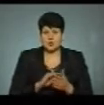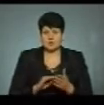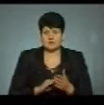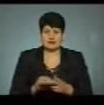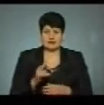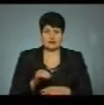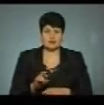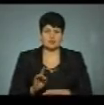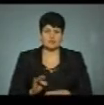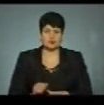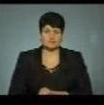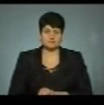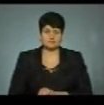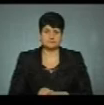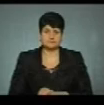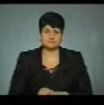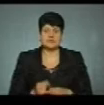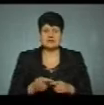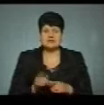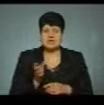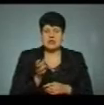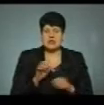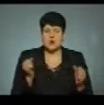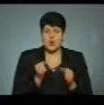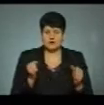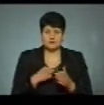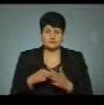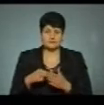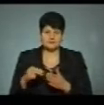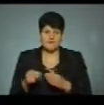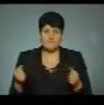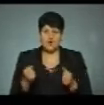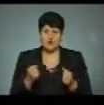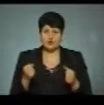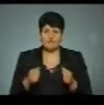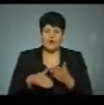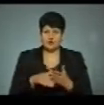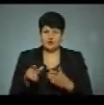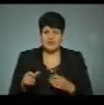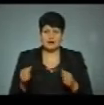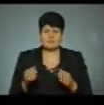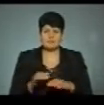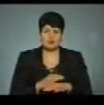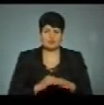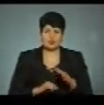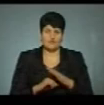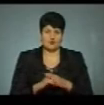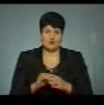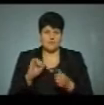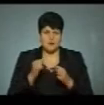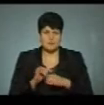Ярошенко. Це холодильники, які придбали волонтери благодійного фонду «Пам'ять і любов».